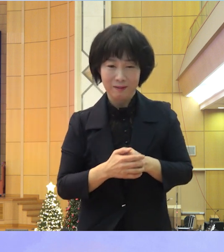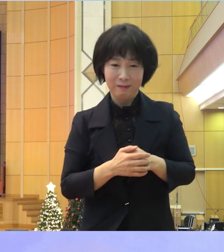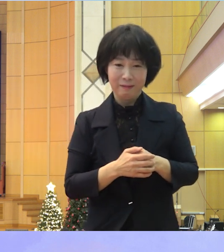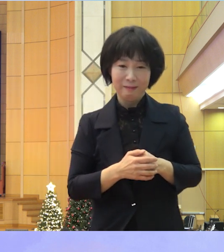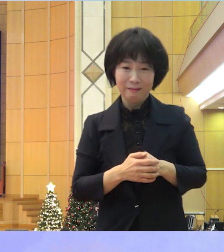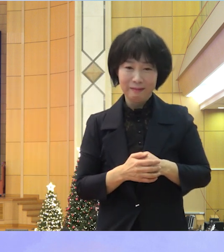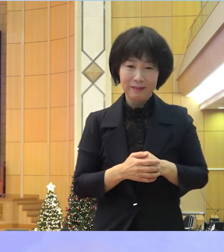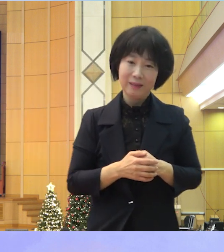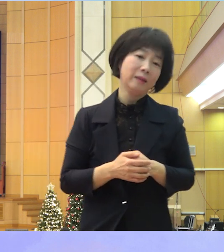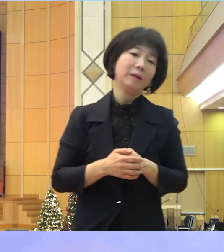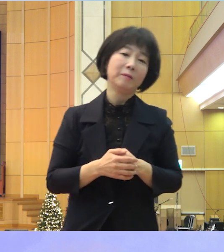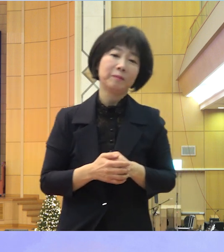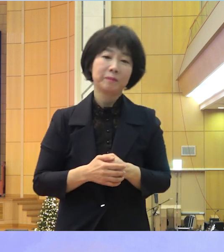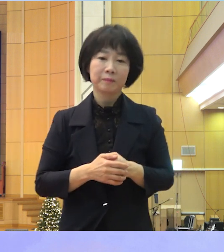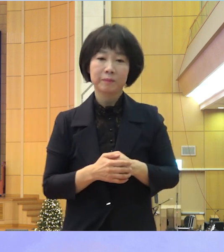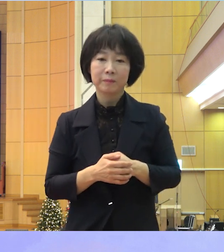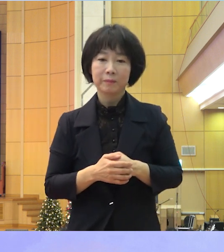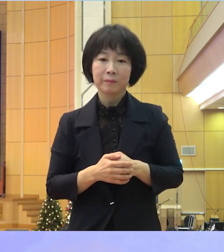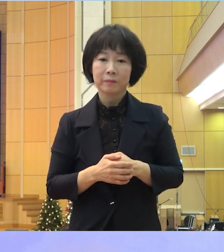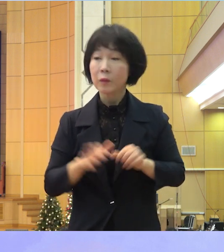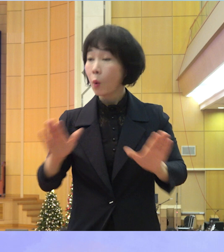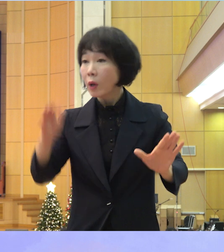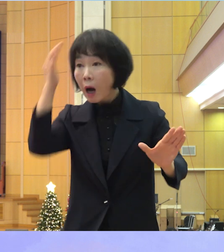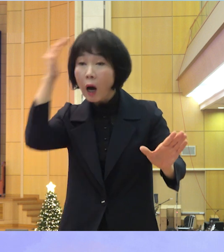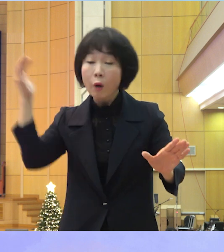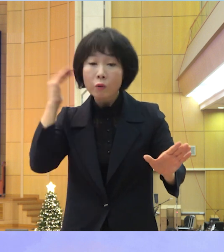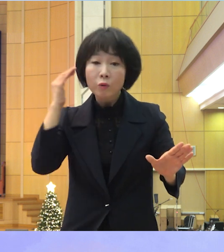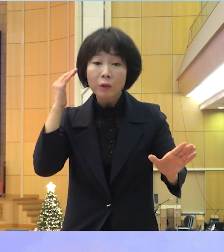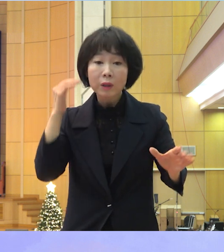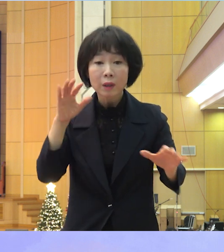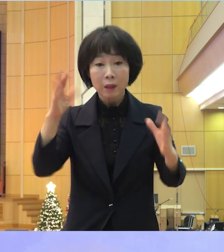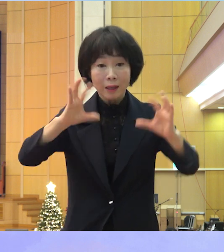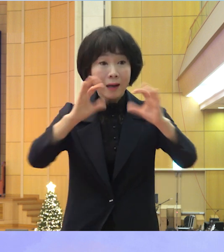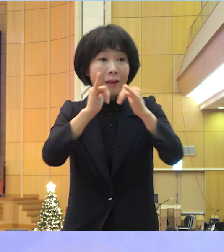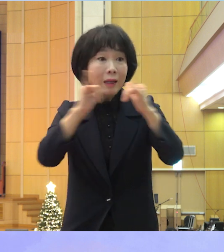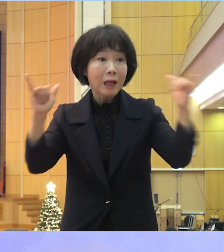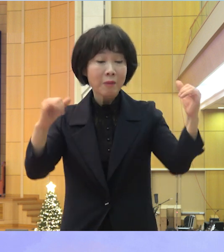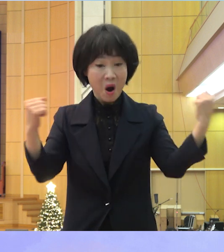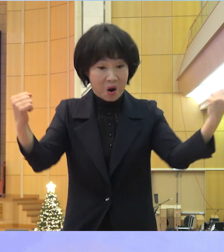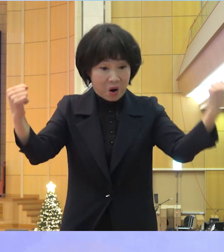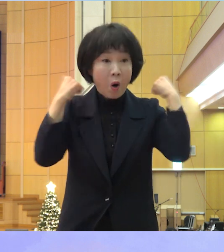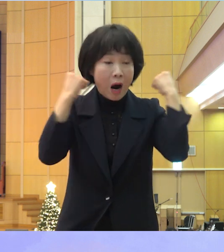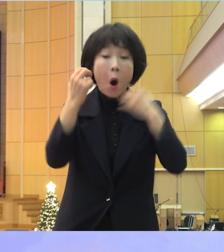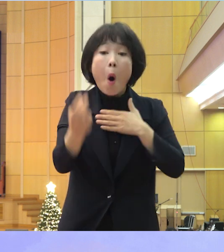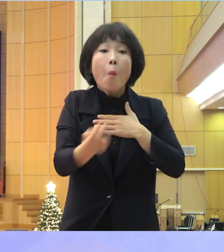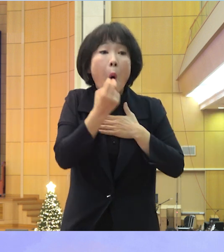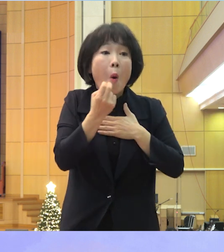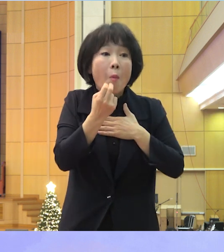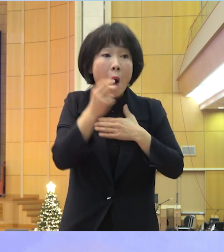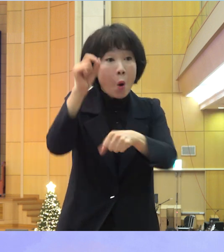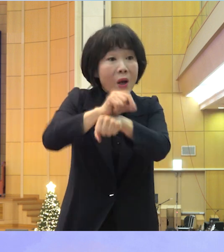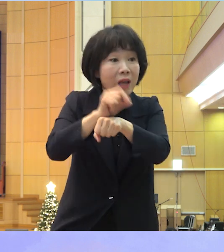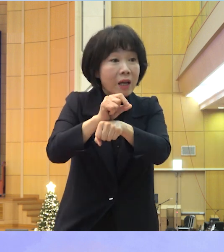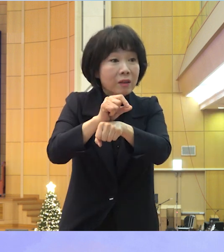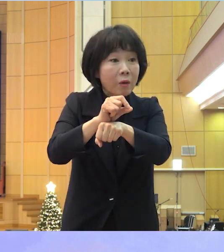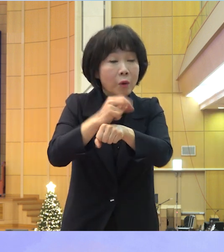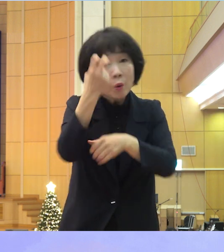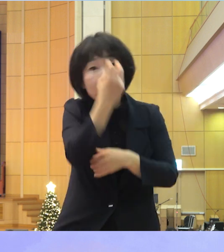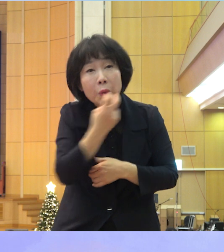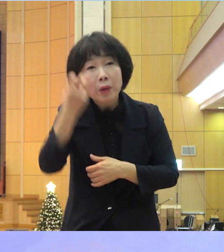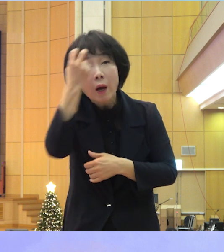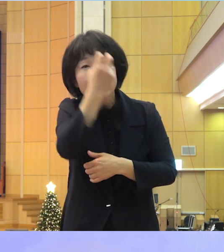국민건강보험에서 합동으로 조사한 통계 조사를 보니까 그 통계에 이렇게 나와 있더라고요.